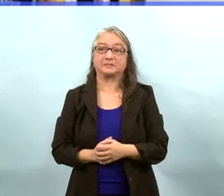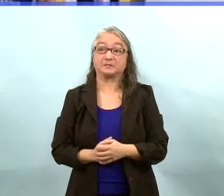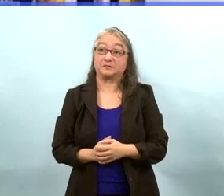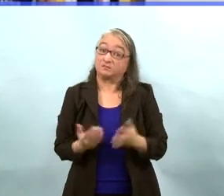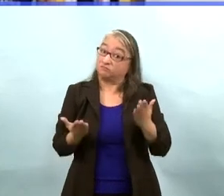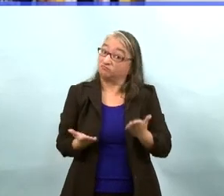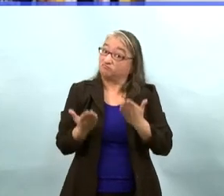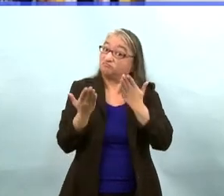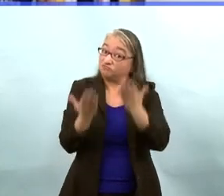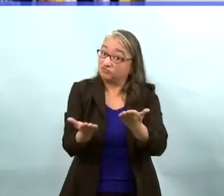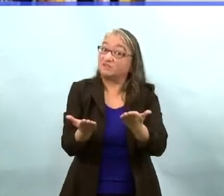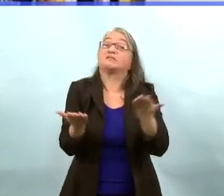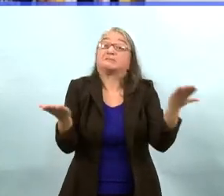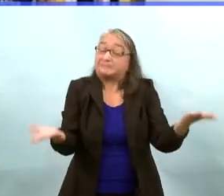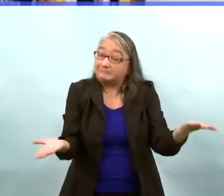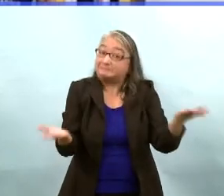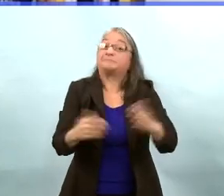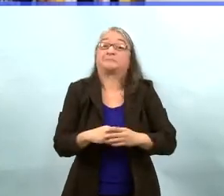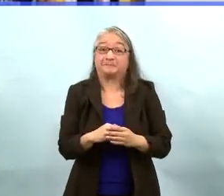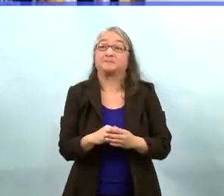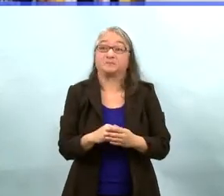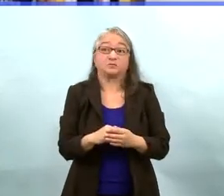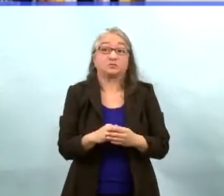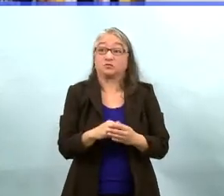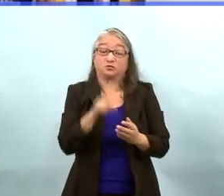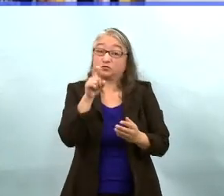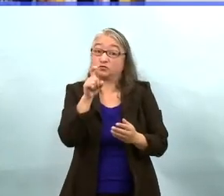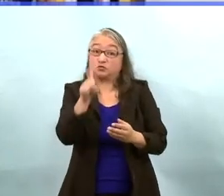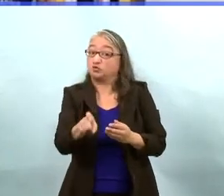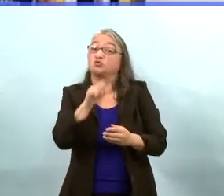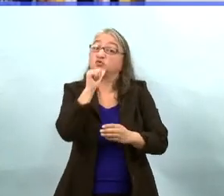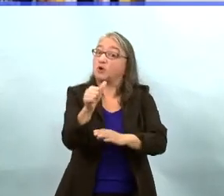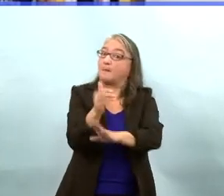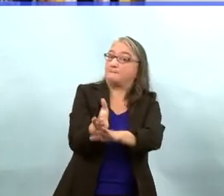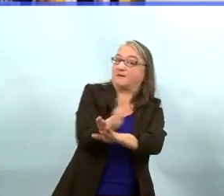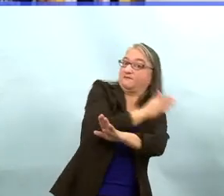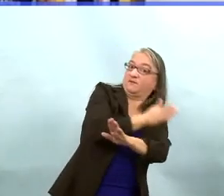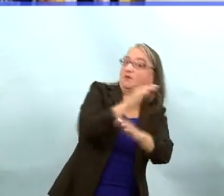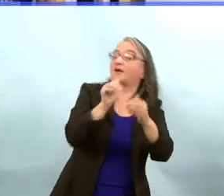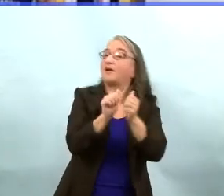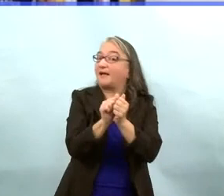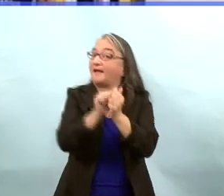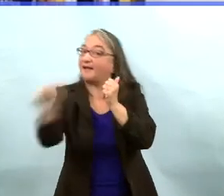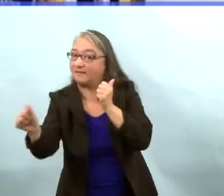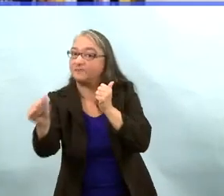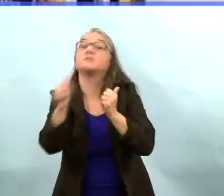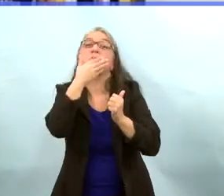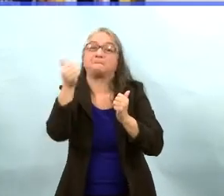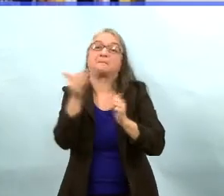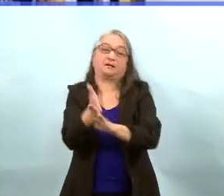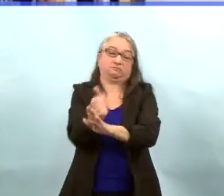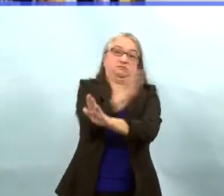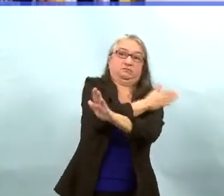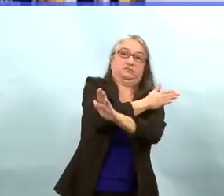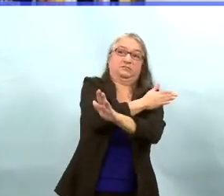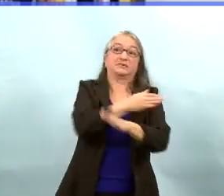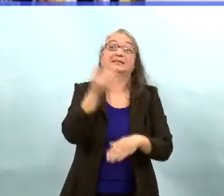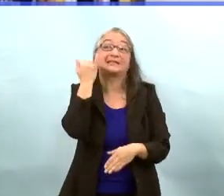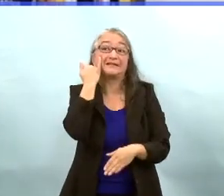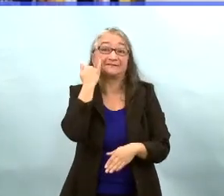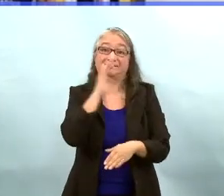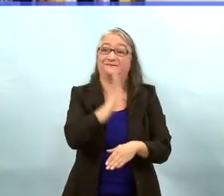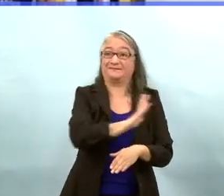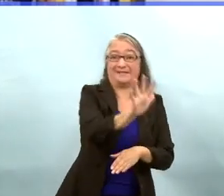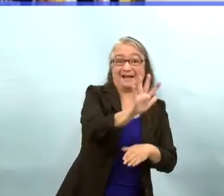oui, effectivement, on recommande que vous n'ayez aucune autre vaccination 14 jours avant ou après celui contre